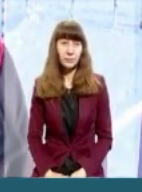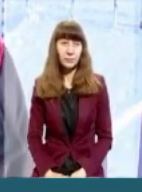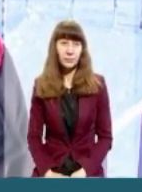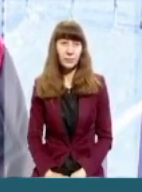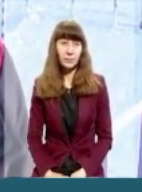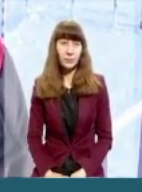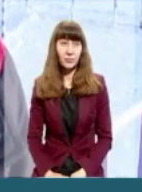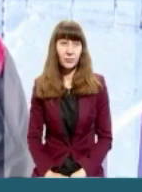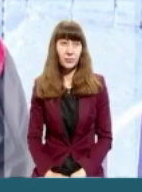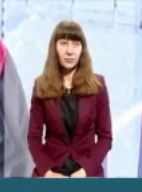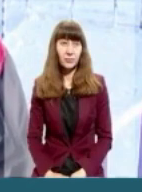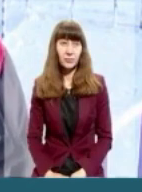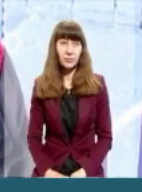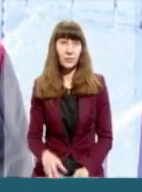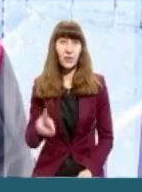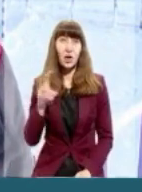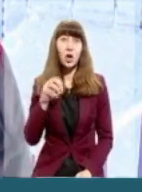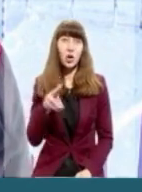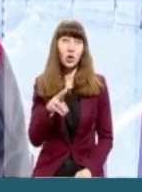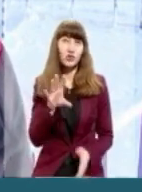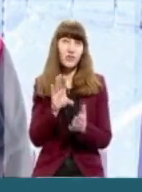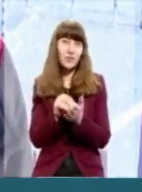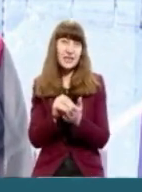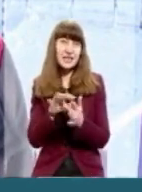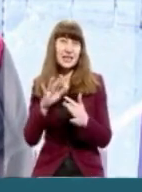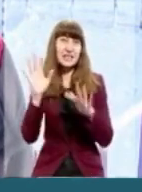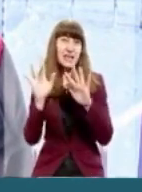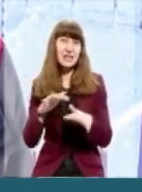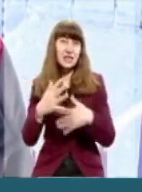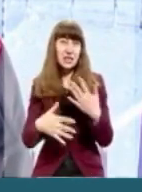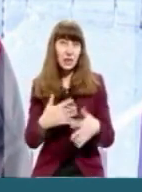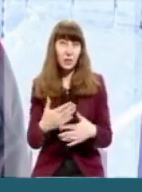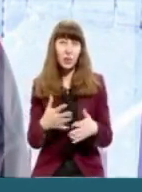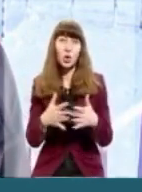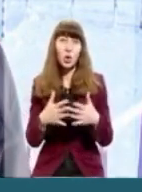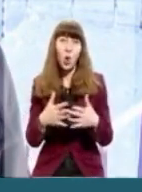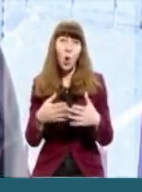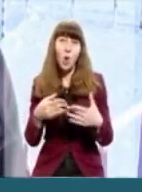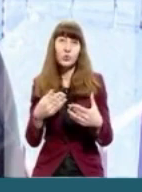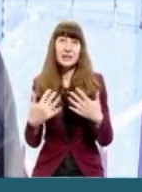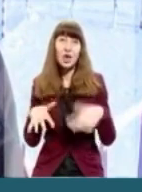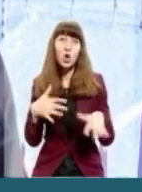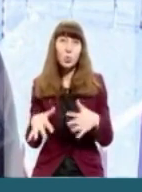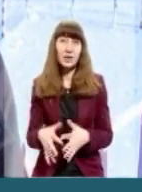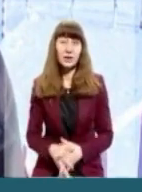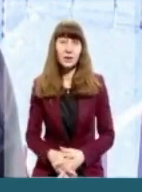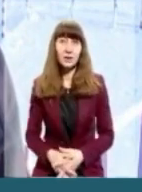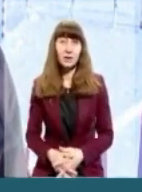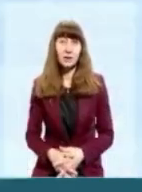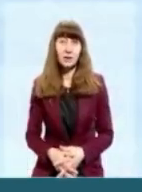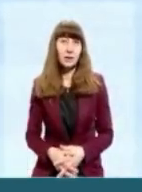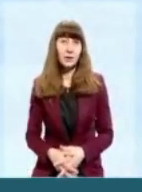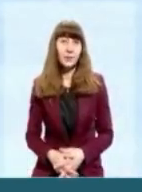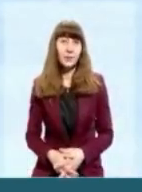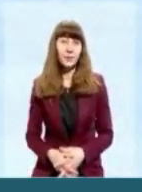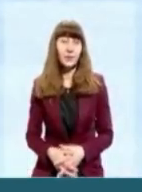встал со снегом вместе. Получается, это уже более-менее он хрупкий снег, лед. Не очень